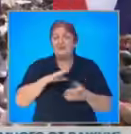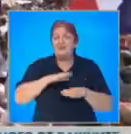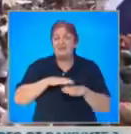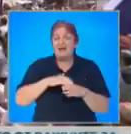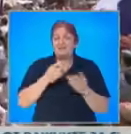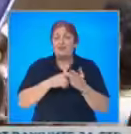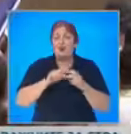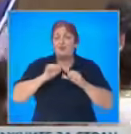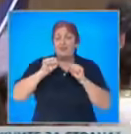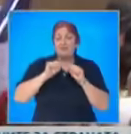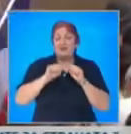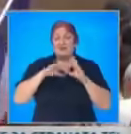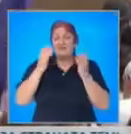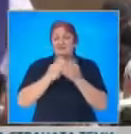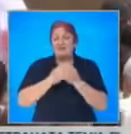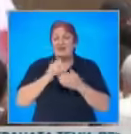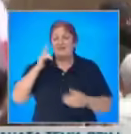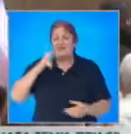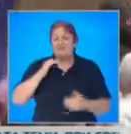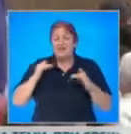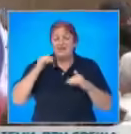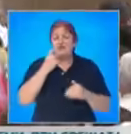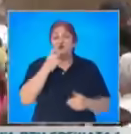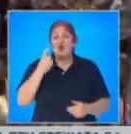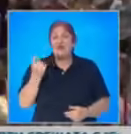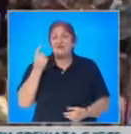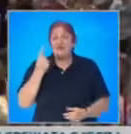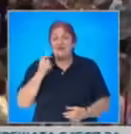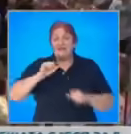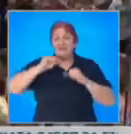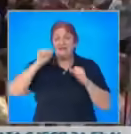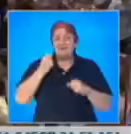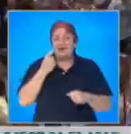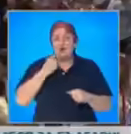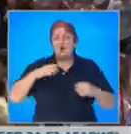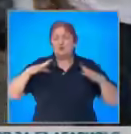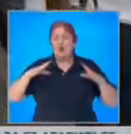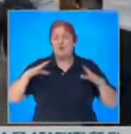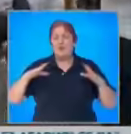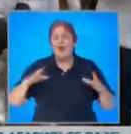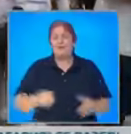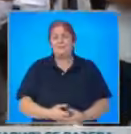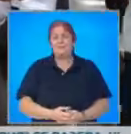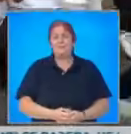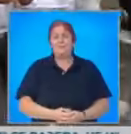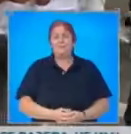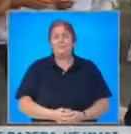данни, броят на демонстрантите в цялата страна е над 110 хиляди. Скандират едно – свобода.